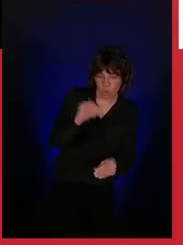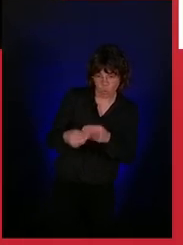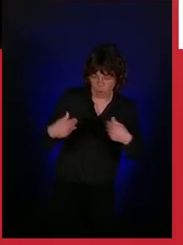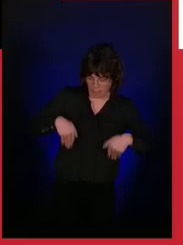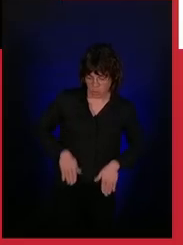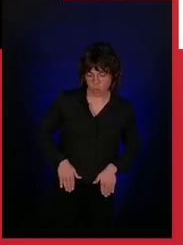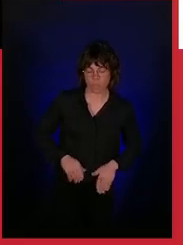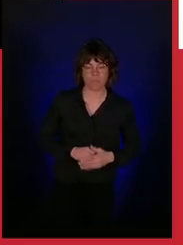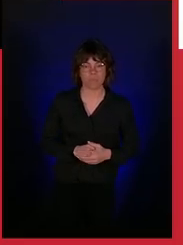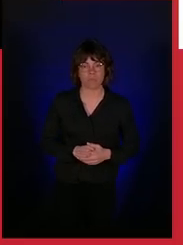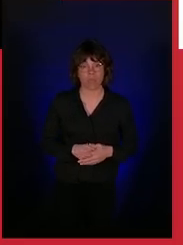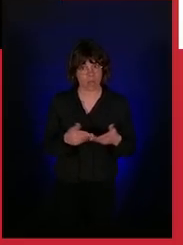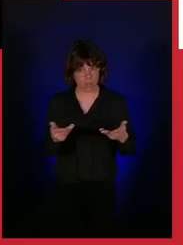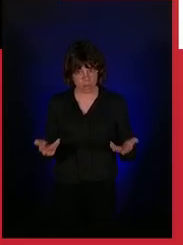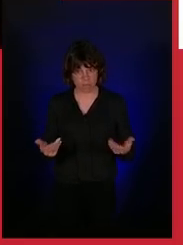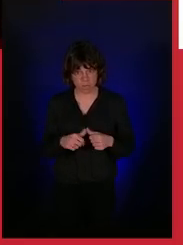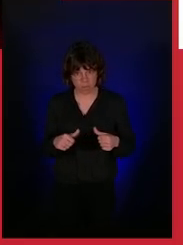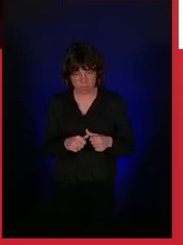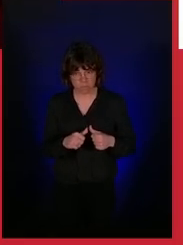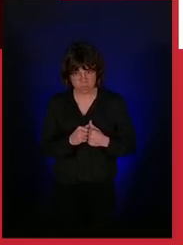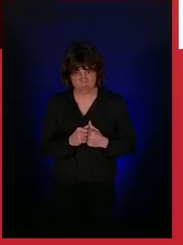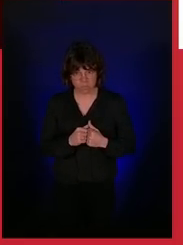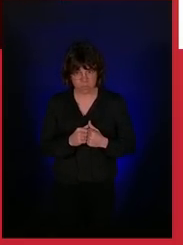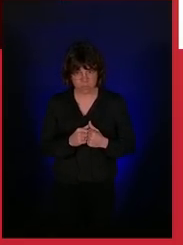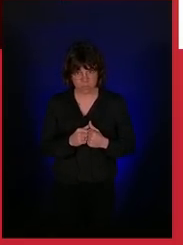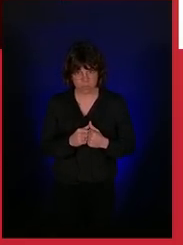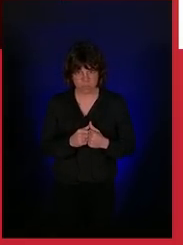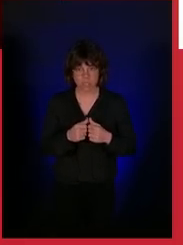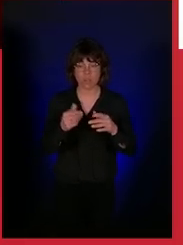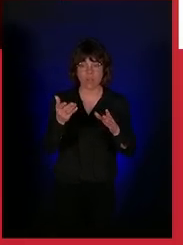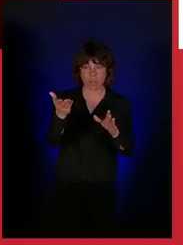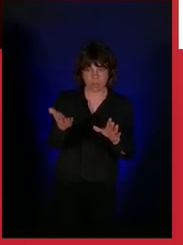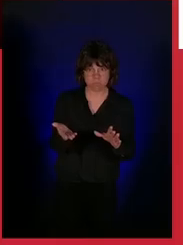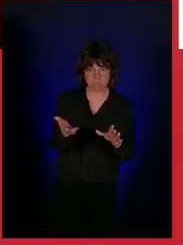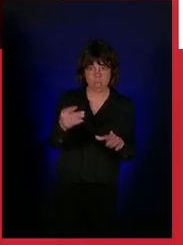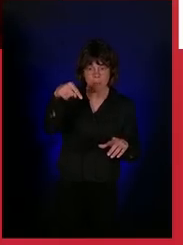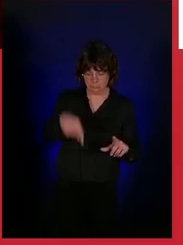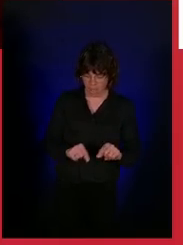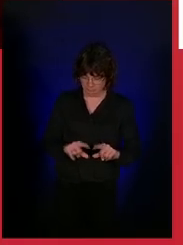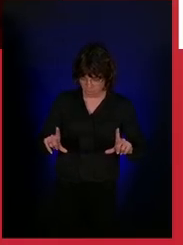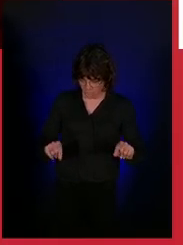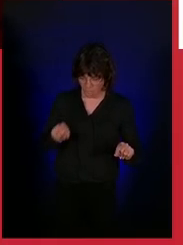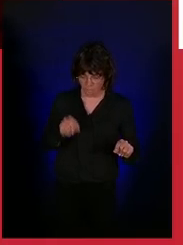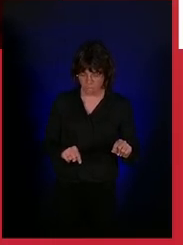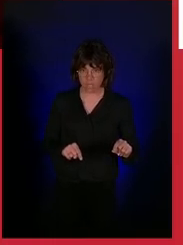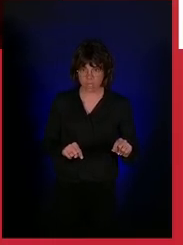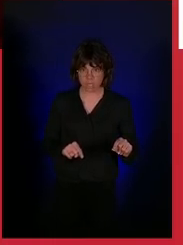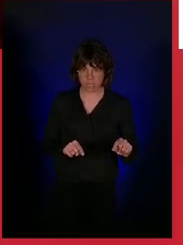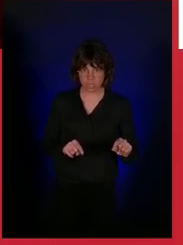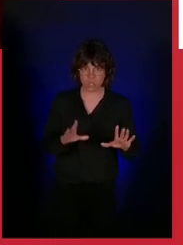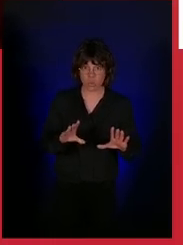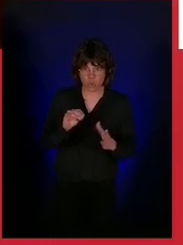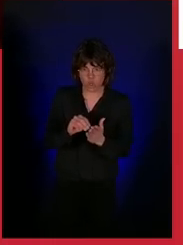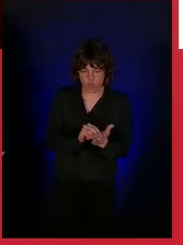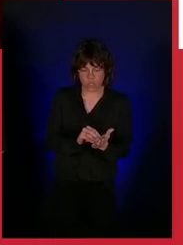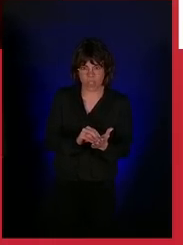abstention. À ce moment-là, vous allez vous servir du bas du bulletin, surtout sans rien mettre